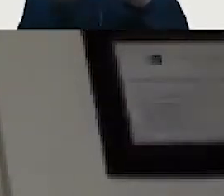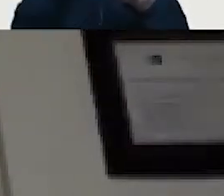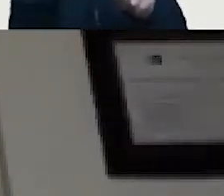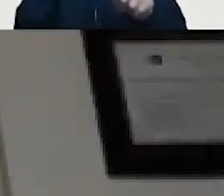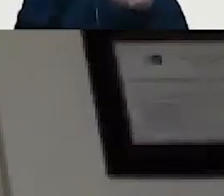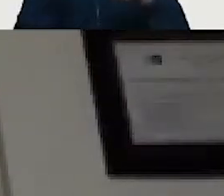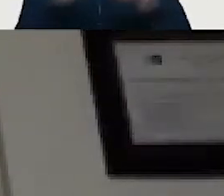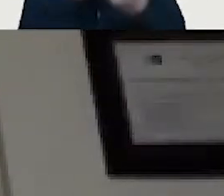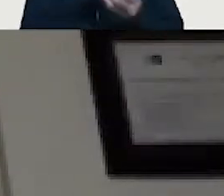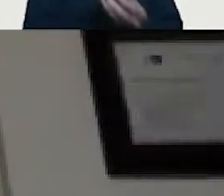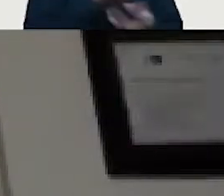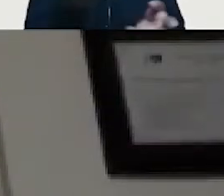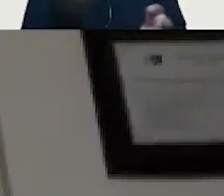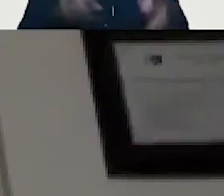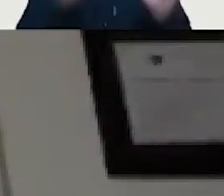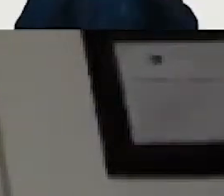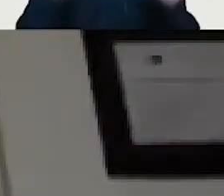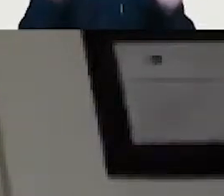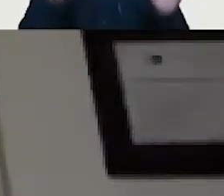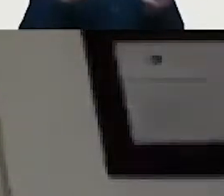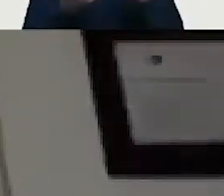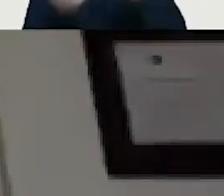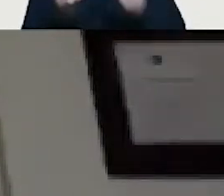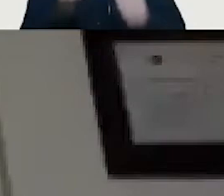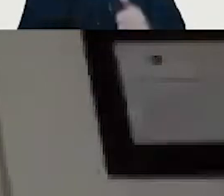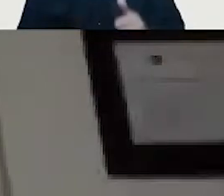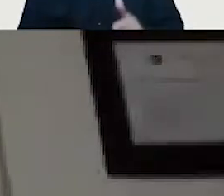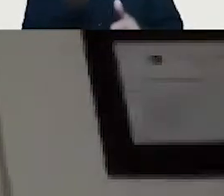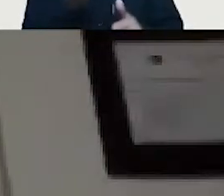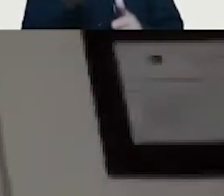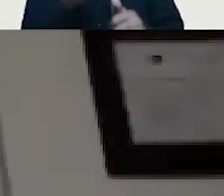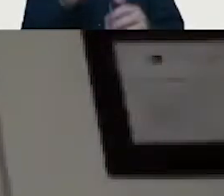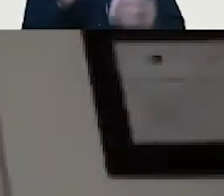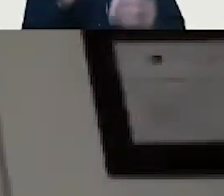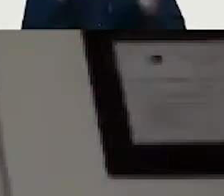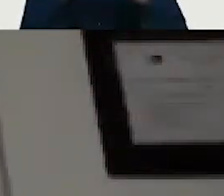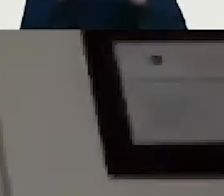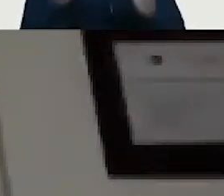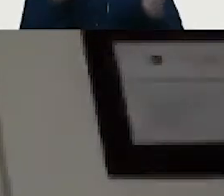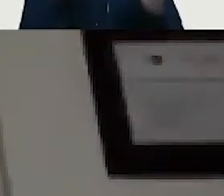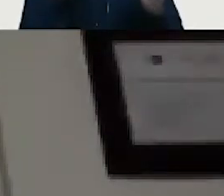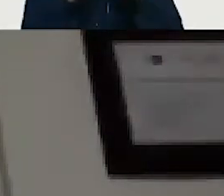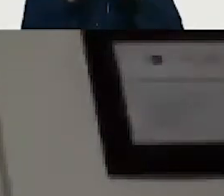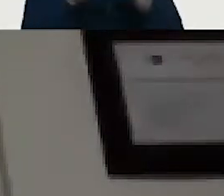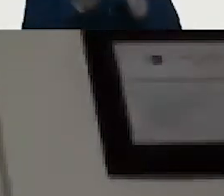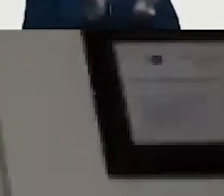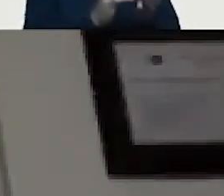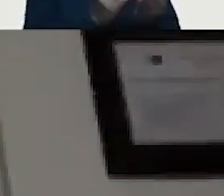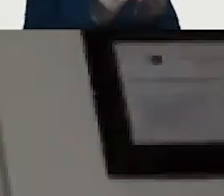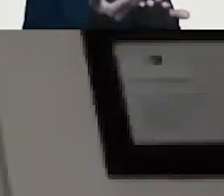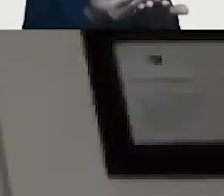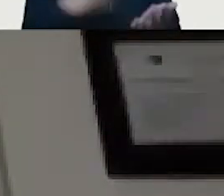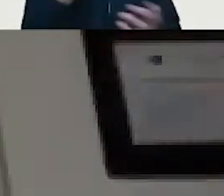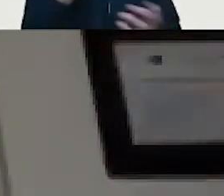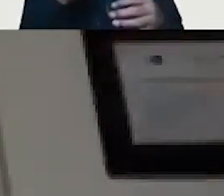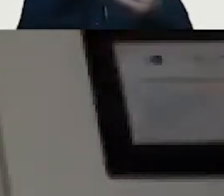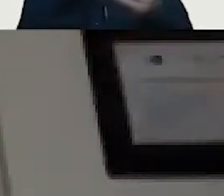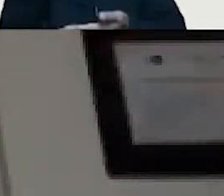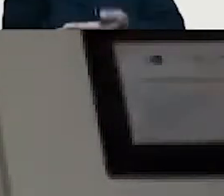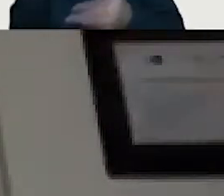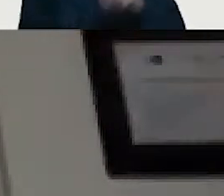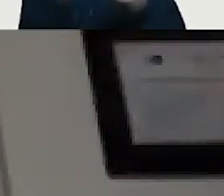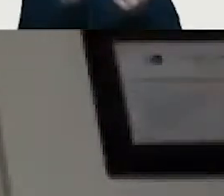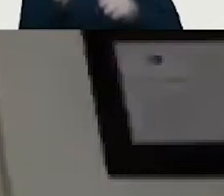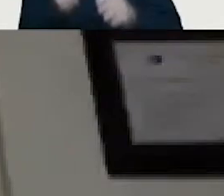sesuai dengan ajaran Alkitab kita akan ikuti pembahasan ini besok Oleh karena itu bagi saudara-saudara yang sudah hadir